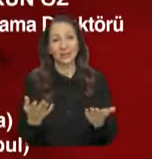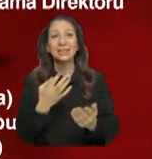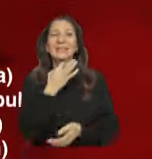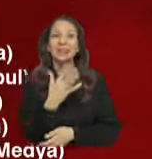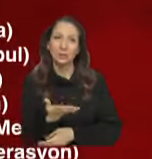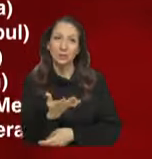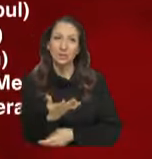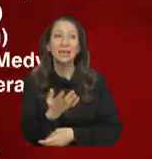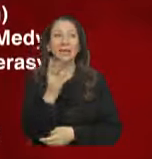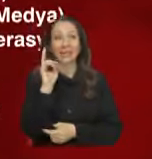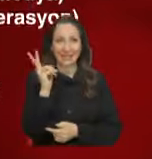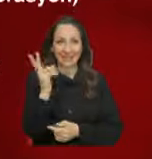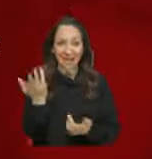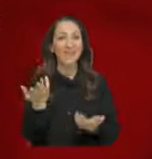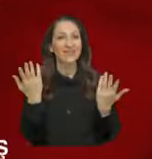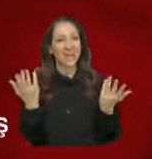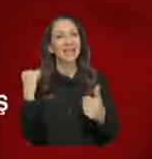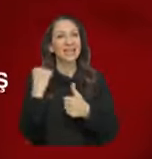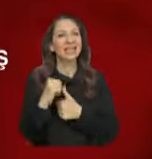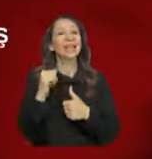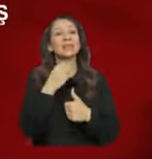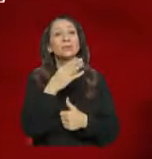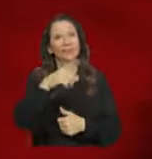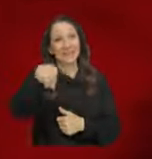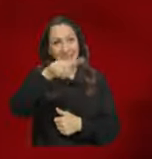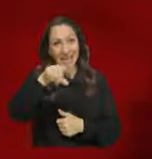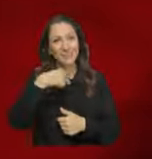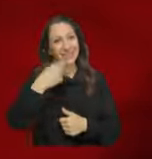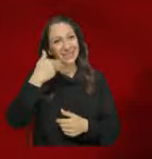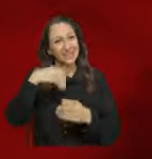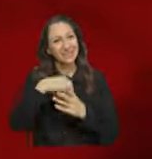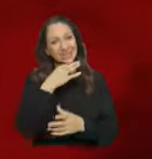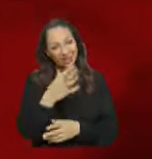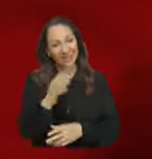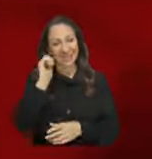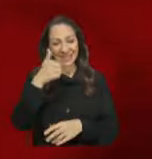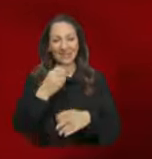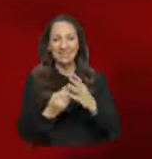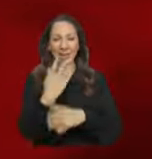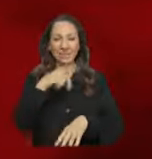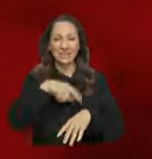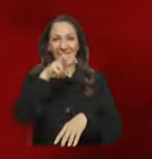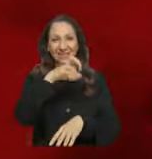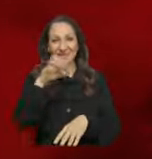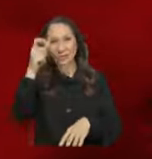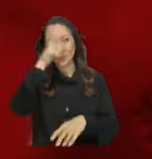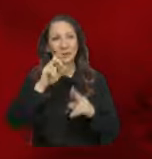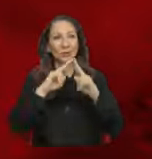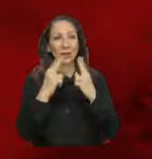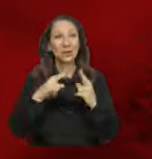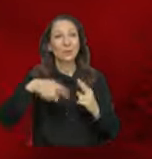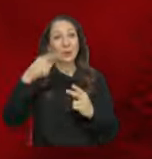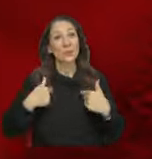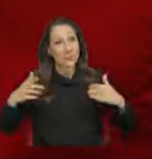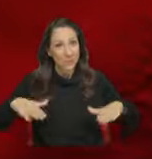teşekkür ederiz kendisine ve yine teşekkürümü sizlere bizi izlediğiniz için teşekkür ederiz sabah yine Türkiye'nin dünyanın gündemiyle